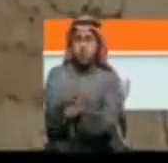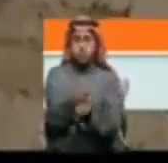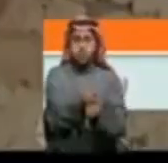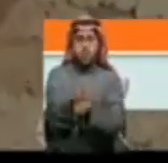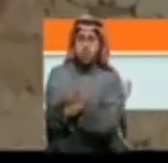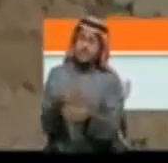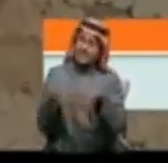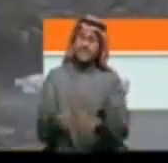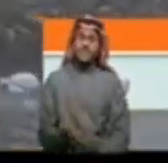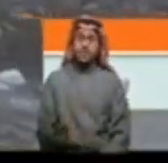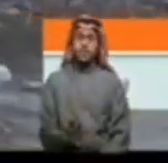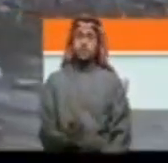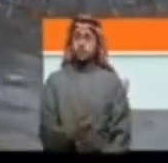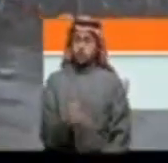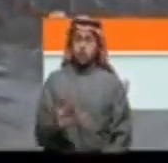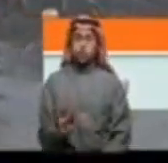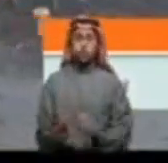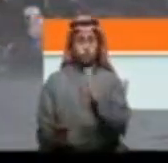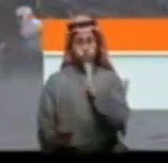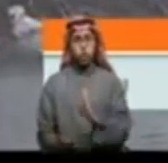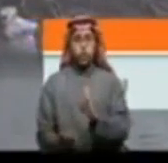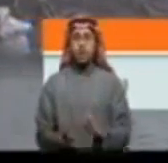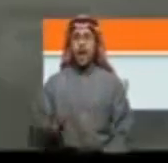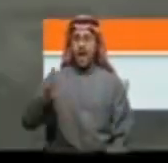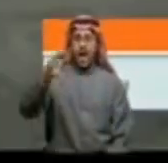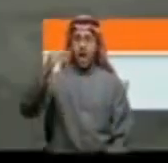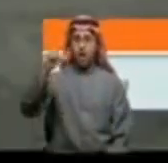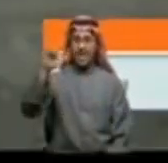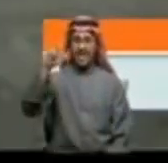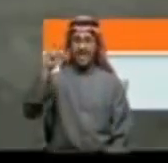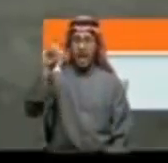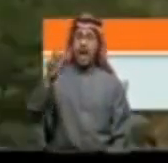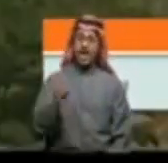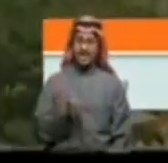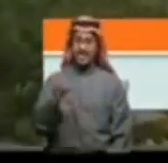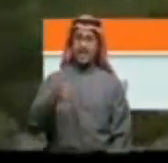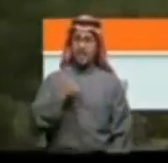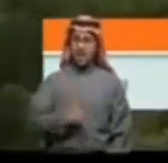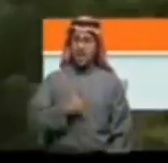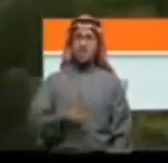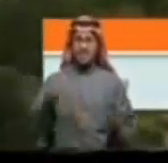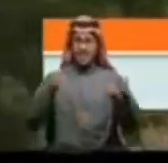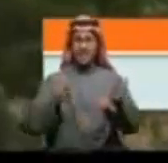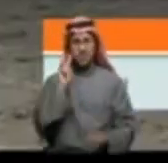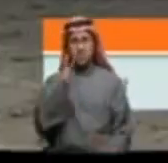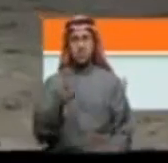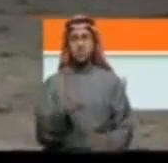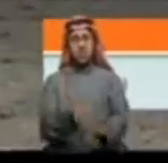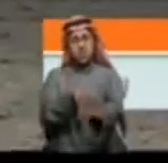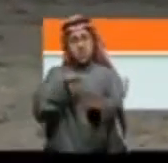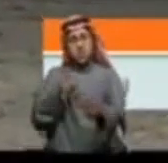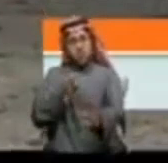الوطني في شرق وجنوب الحديدة، تواصل وحدات الجيش تحريرها لمساحات واسعة في مديرية خب